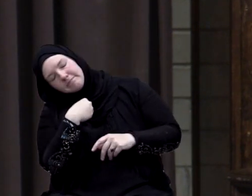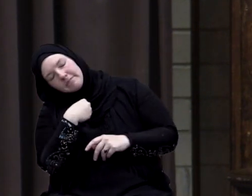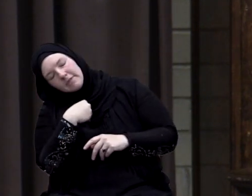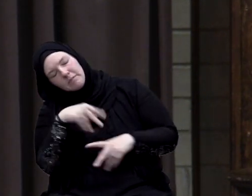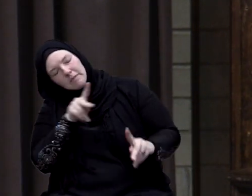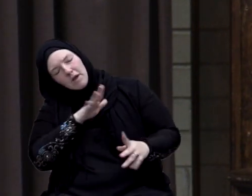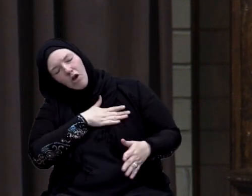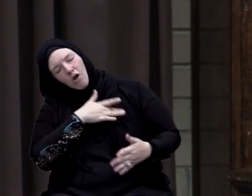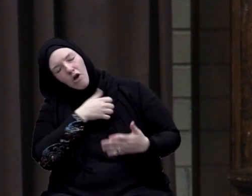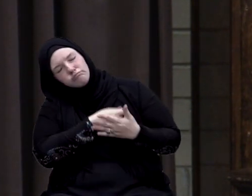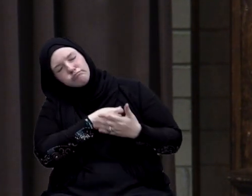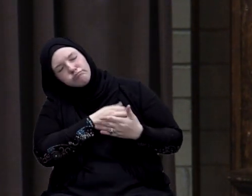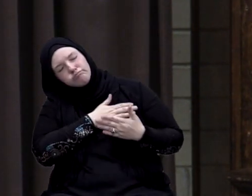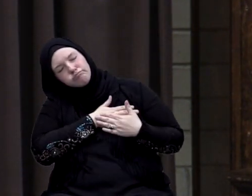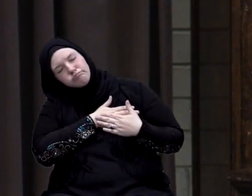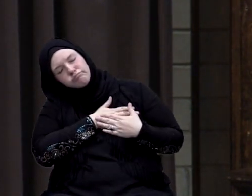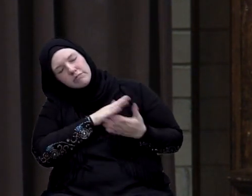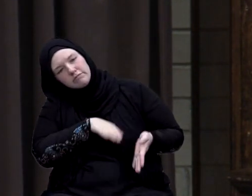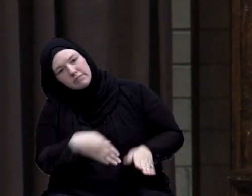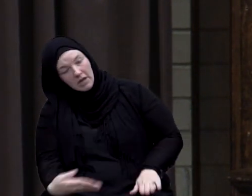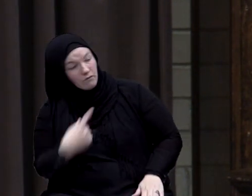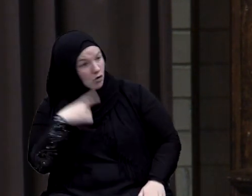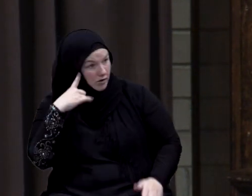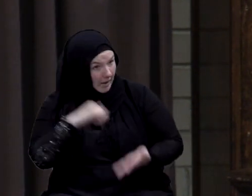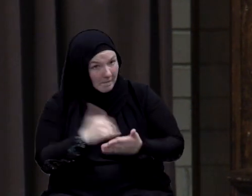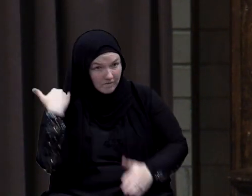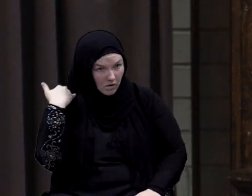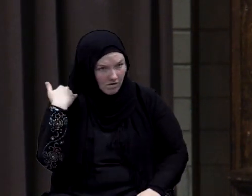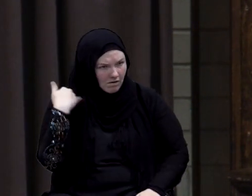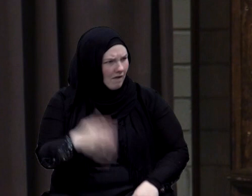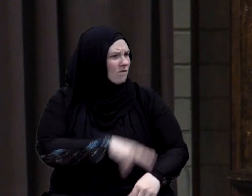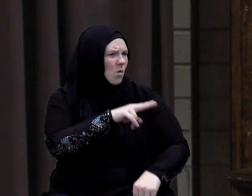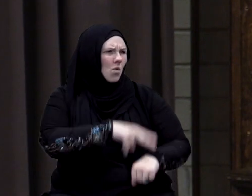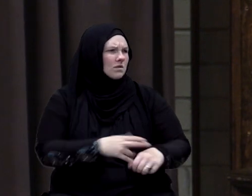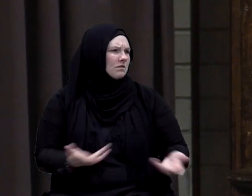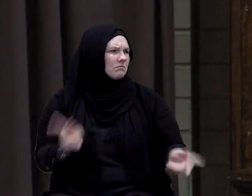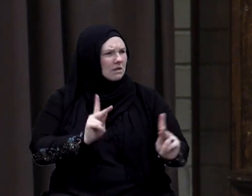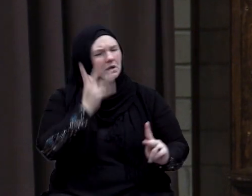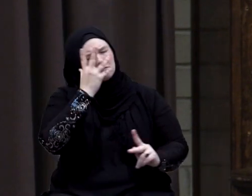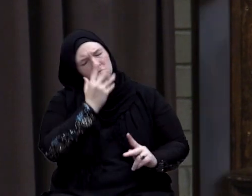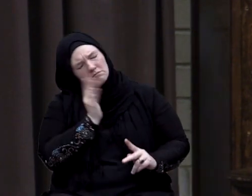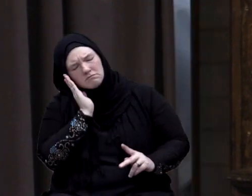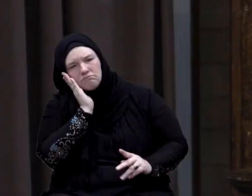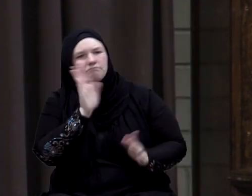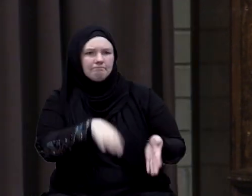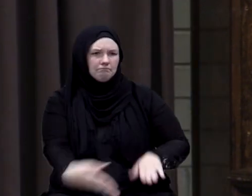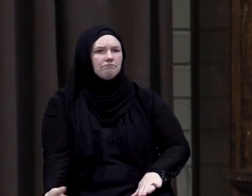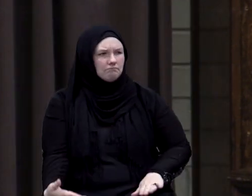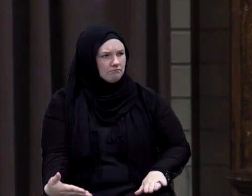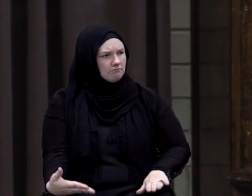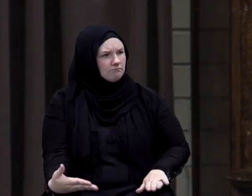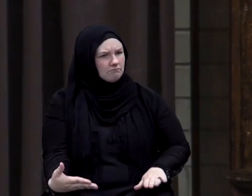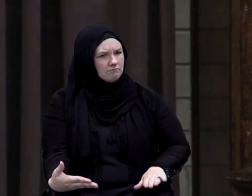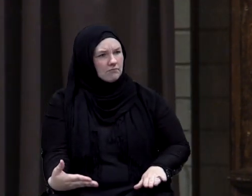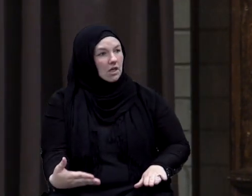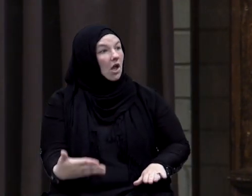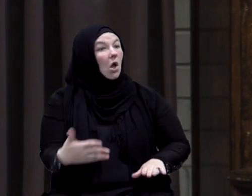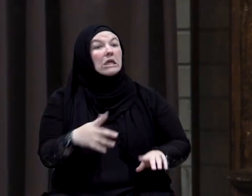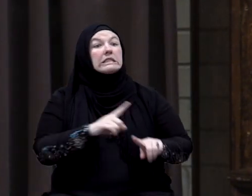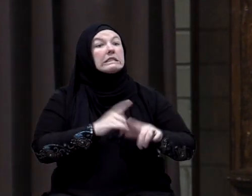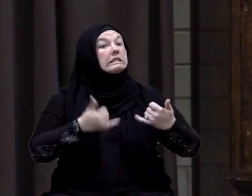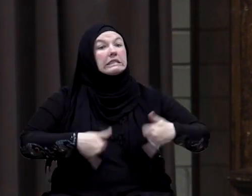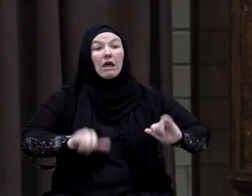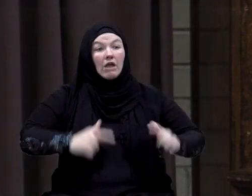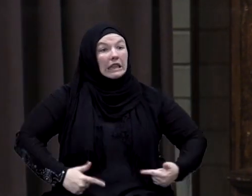asleep? Of course. So, وَيُرْسِلُ الْأُخْرَى. The others, that still their term is not over